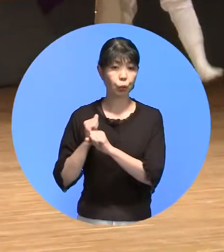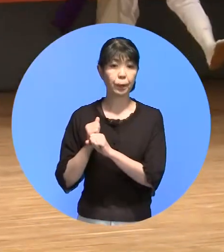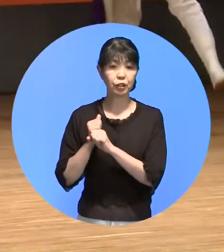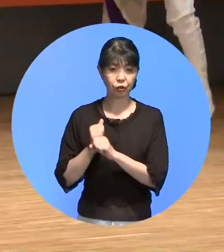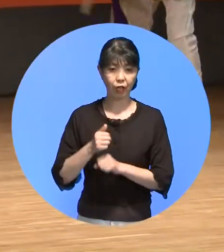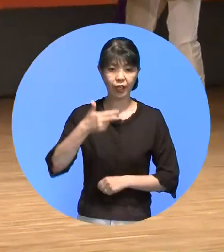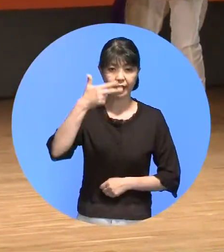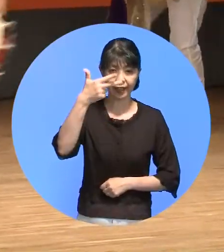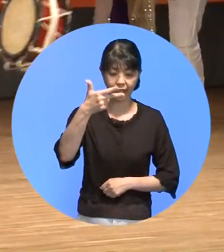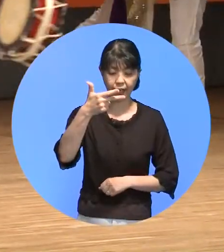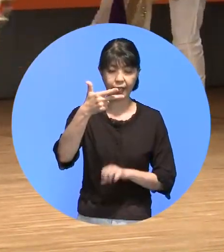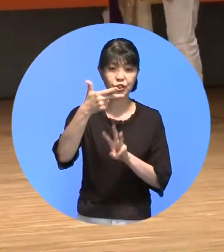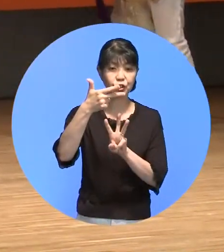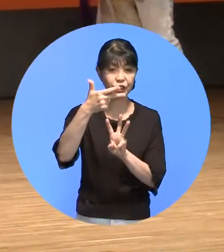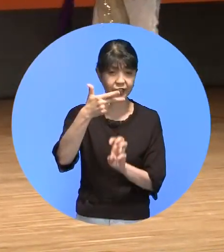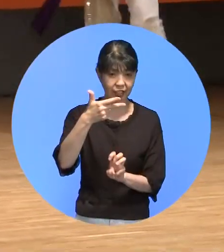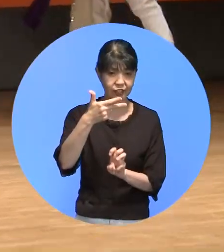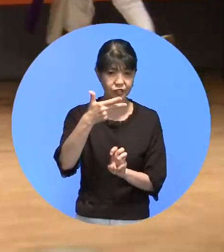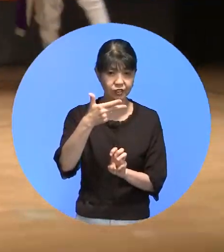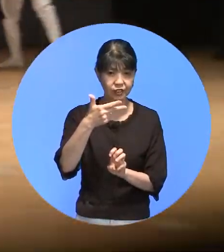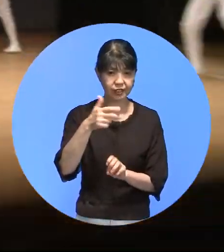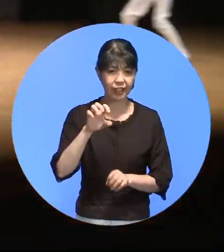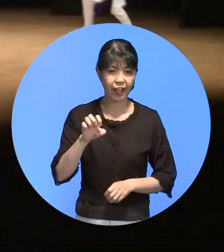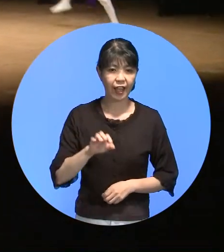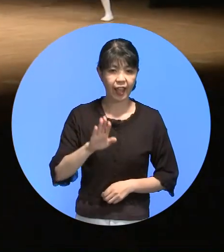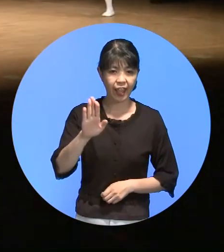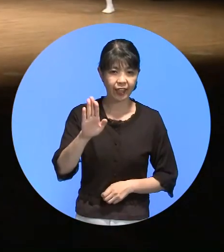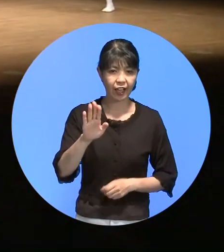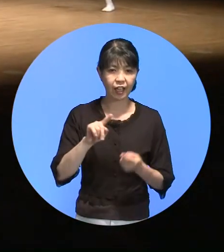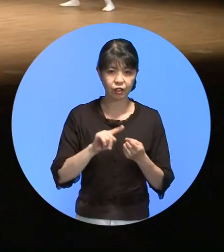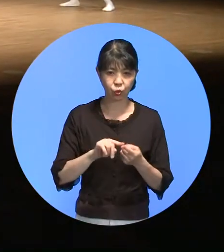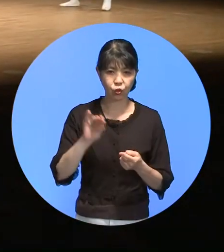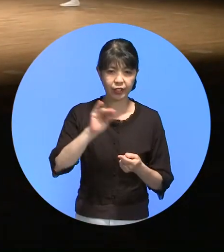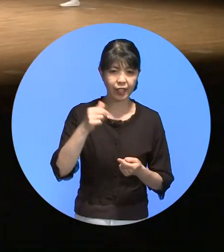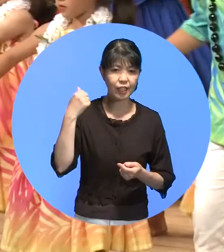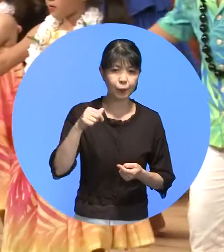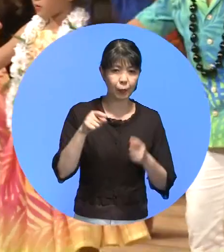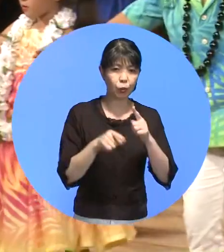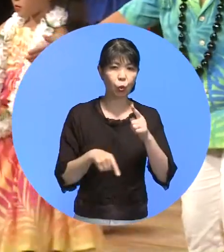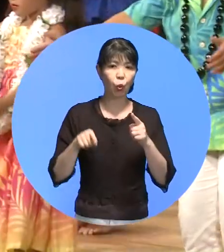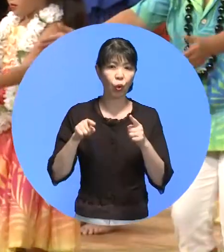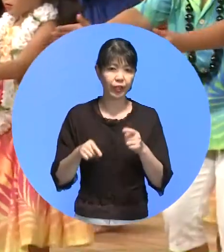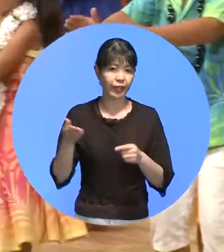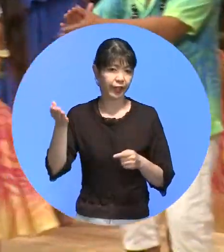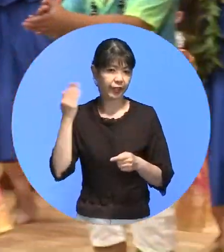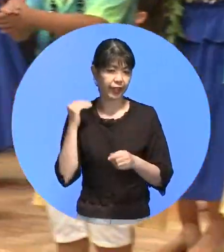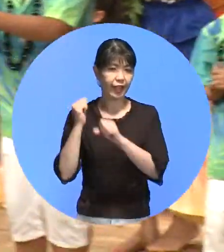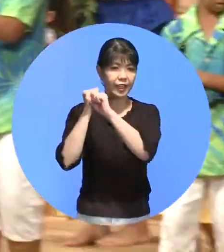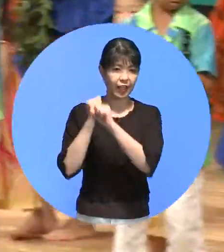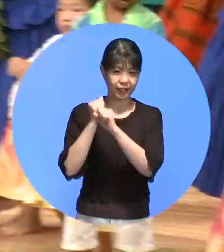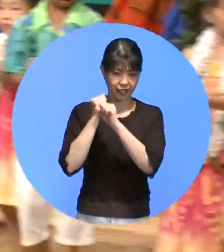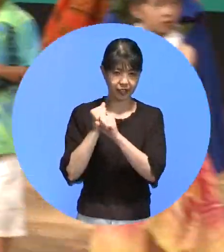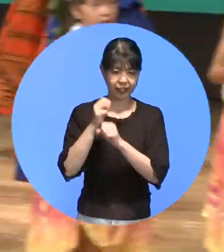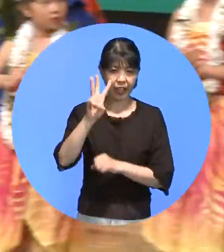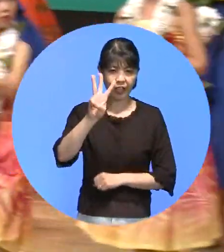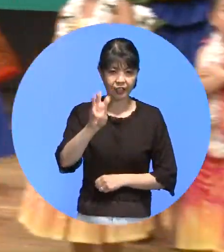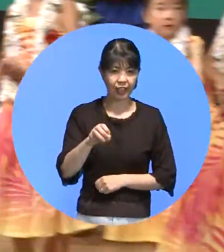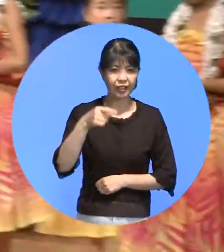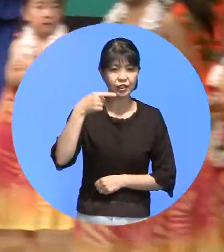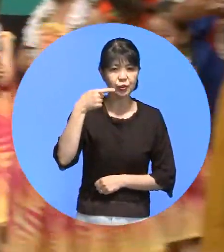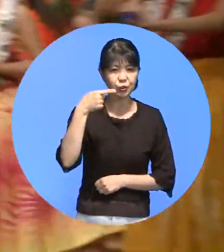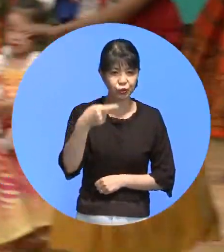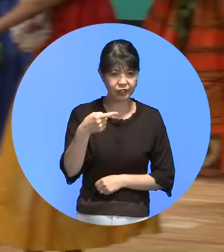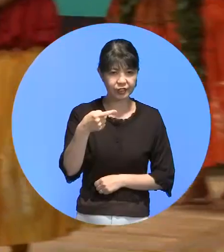なお今年の吹田祭りは7月30日土曜日に江坂公園と千里南公園で前夜